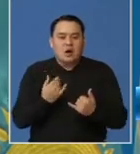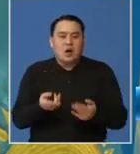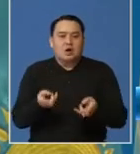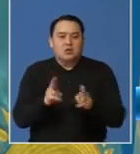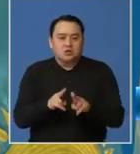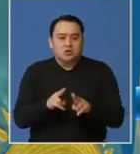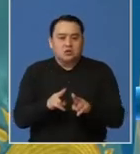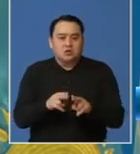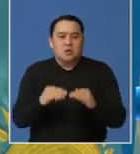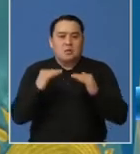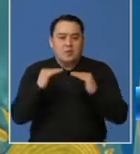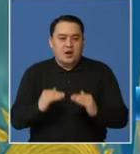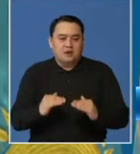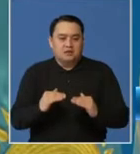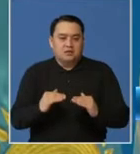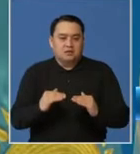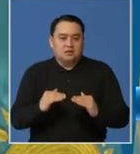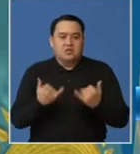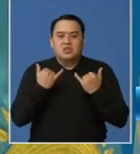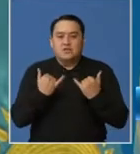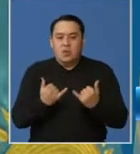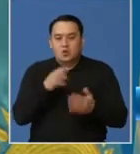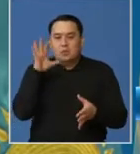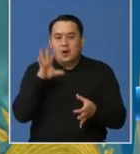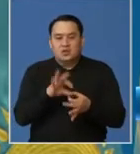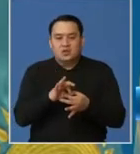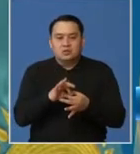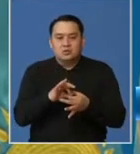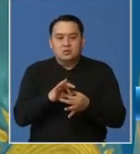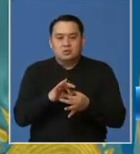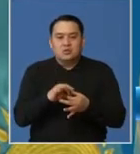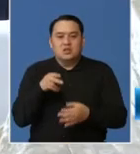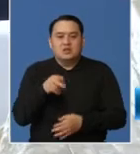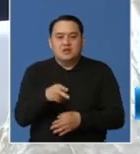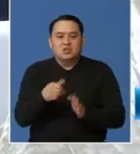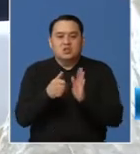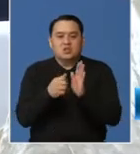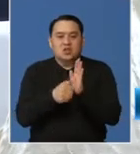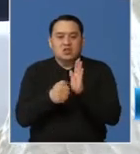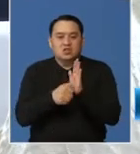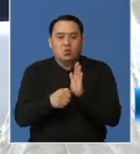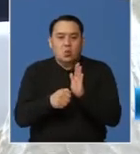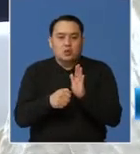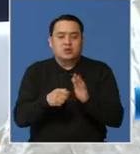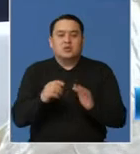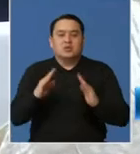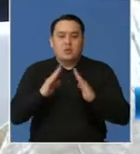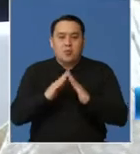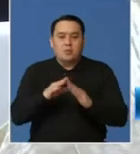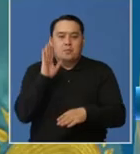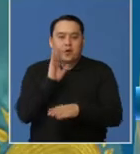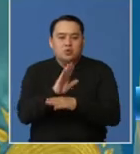остаются низкими. Вот. На сегодня подключено около 2600 абонентов. По поручению